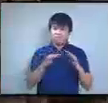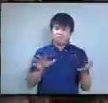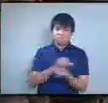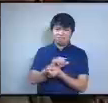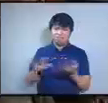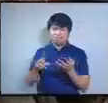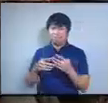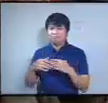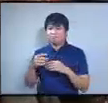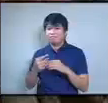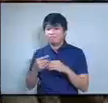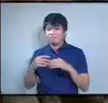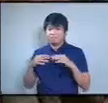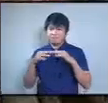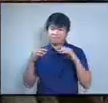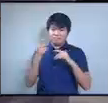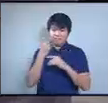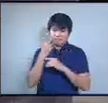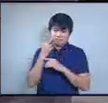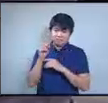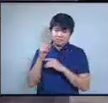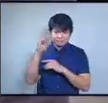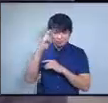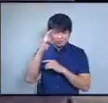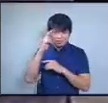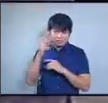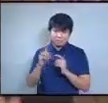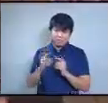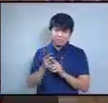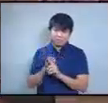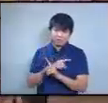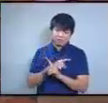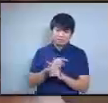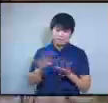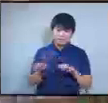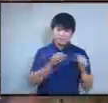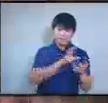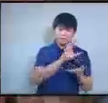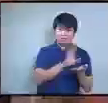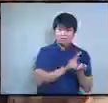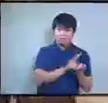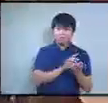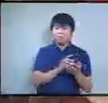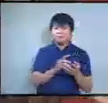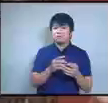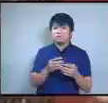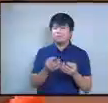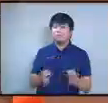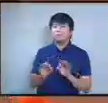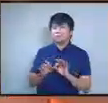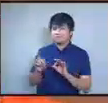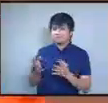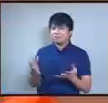Mga biga na rin lang halos ang nabalikan ni Romynick pagkagaling ng evacuation center. Buti na lang na isalba ang mga paninda